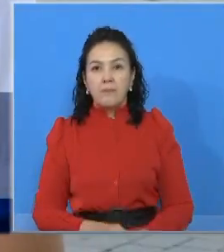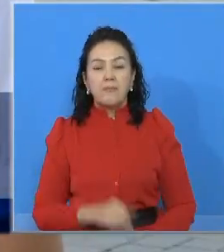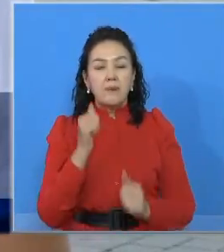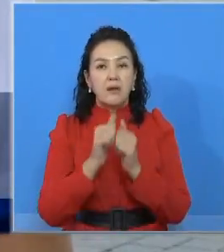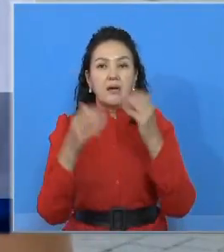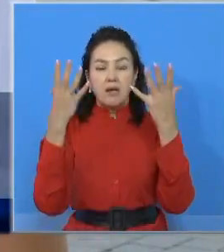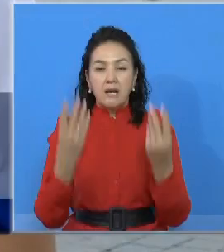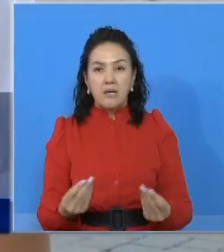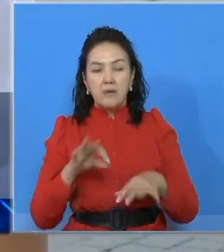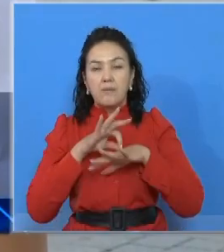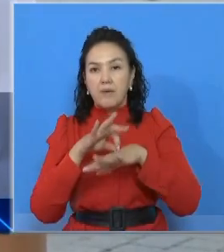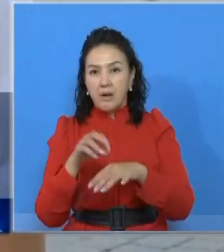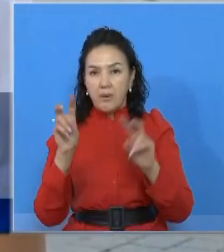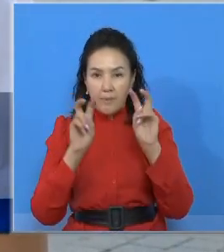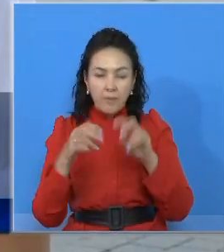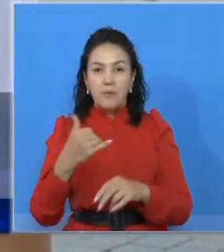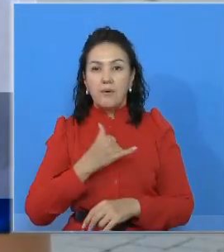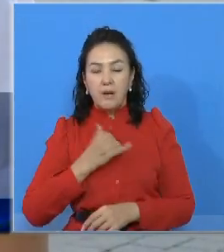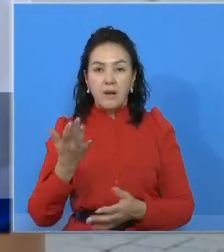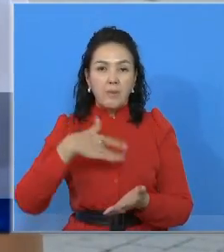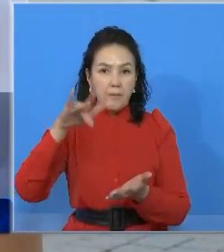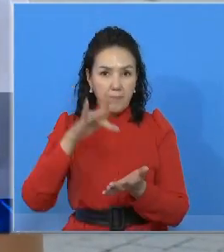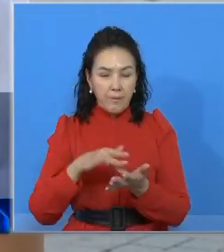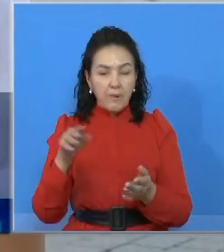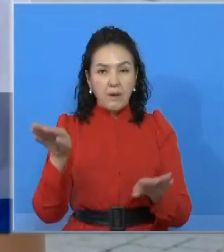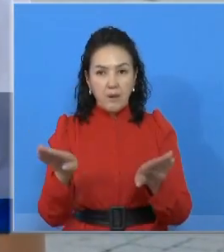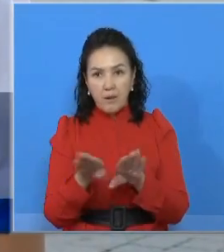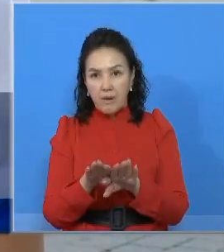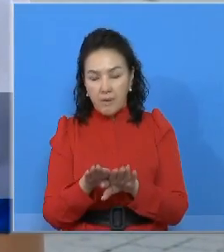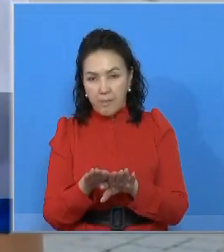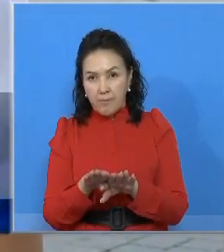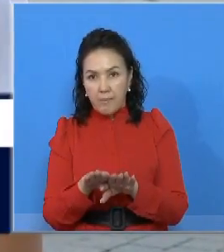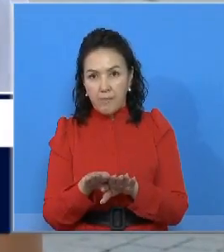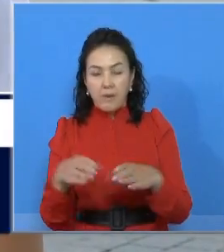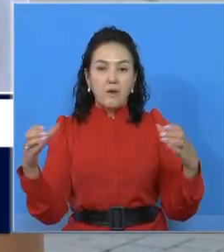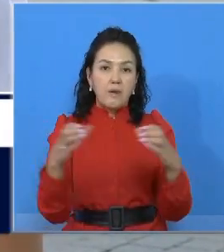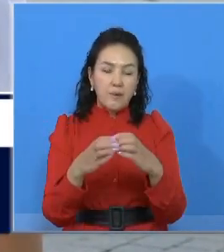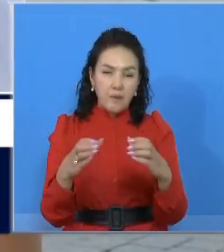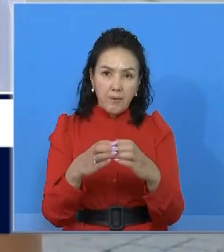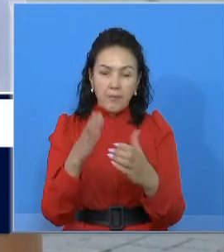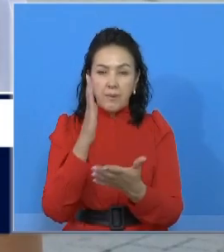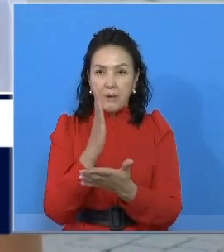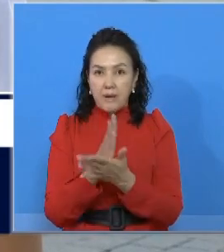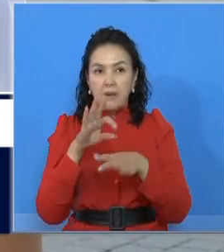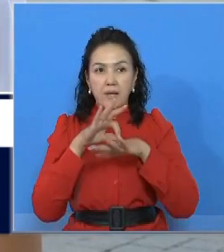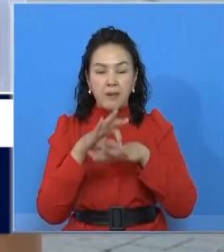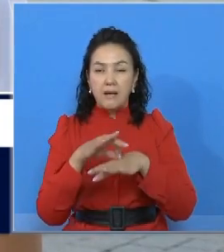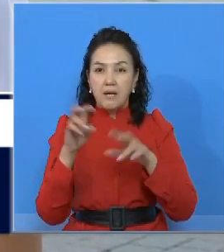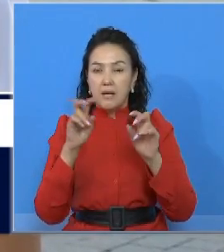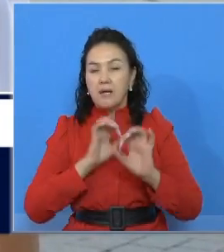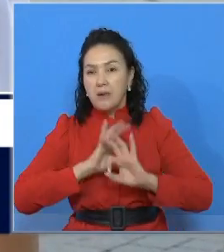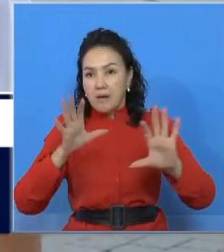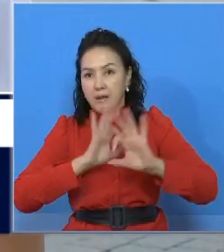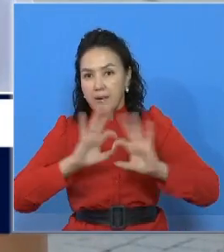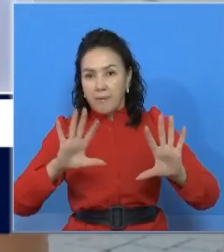Каждый день проводим рейды. У нас по городу, соответственно, созданы группы. Группы проводят рейды,